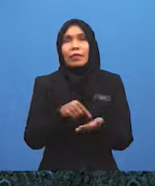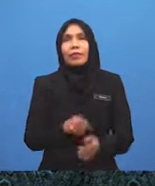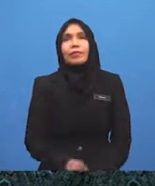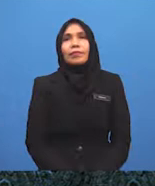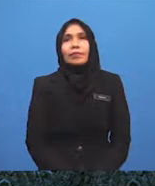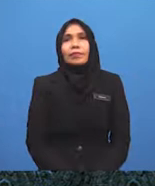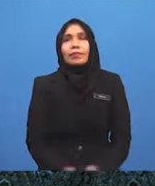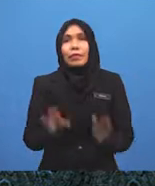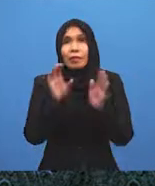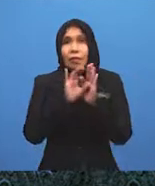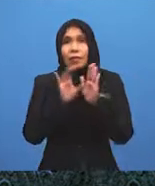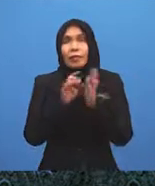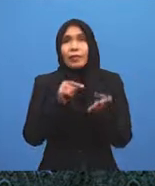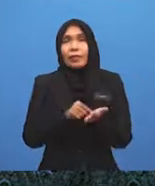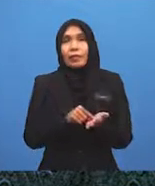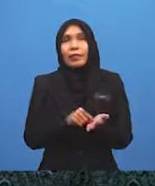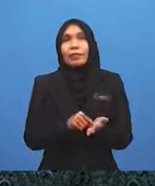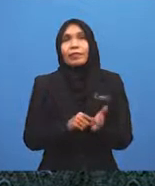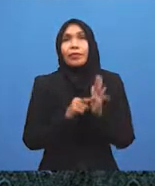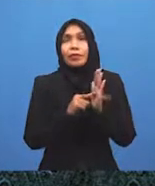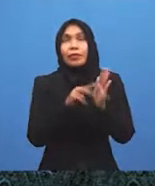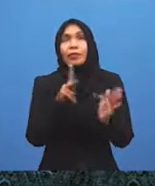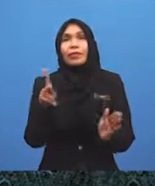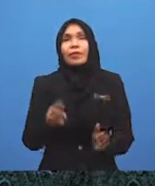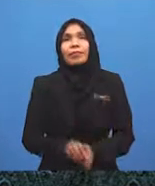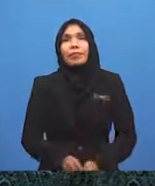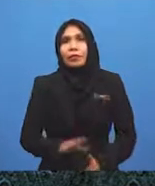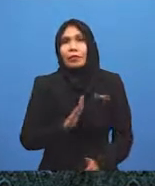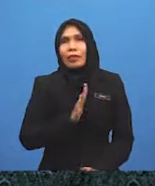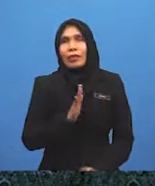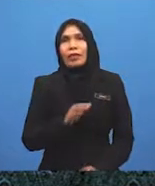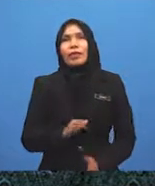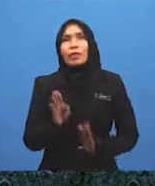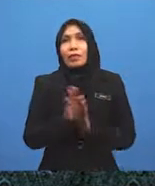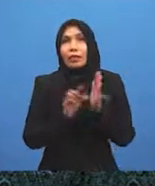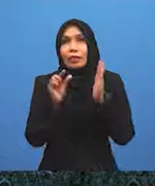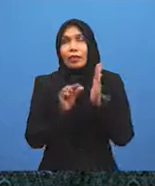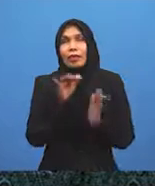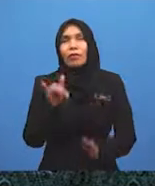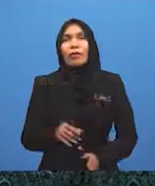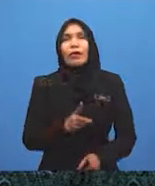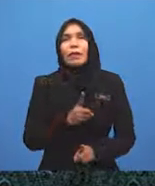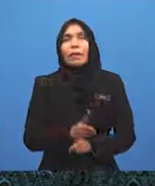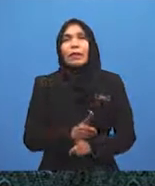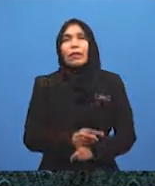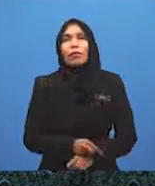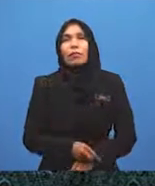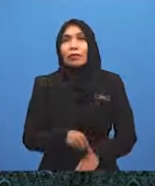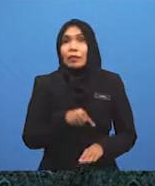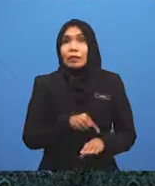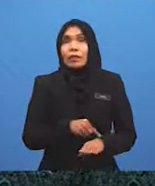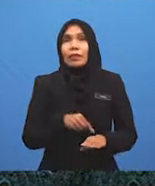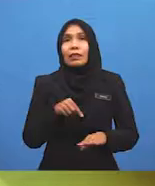Gambar-gambar ini menunjukkan adab bergaul yang betul semasa berada di rumah